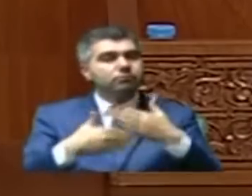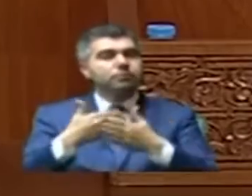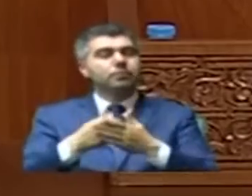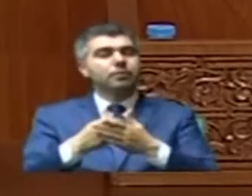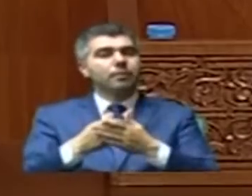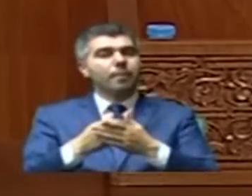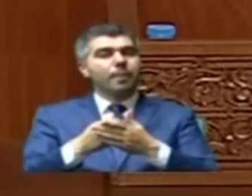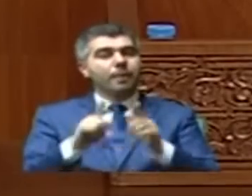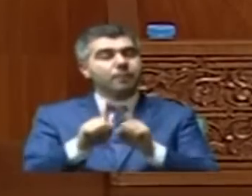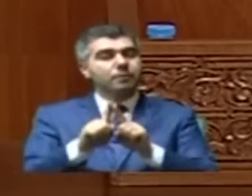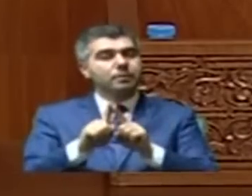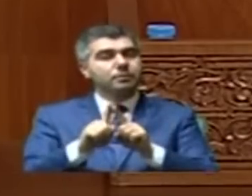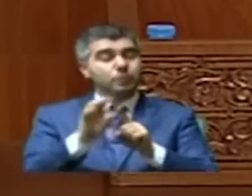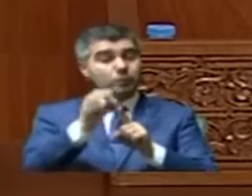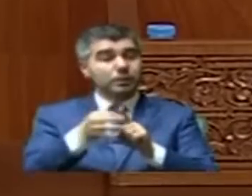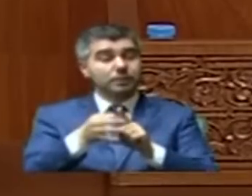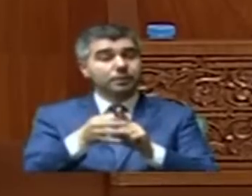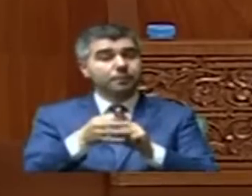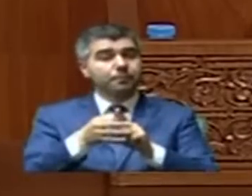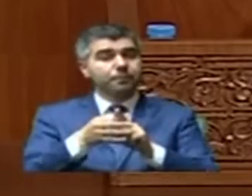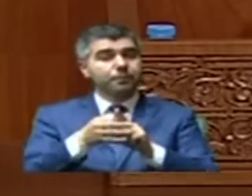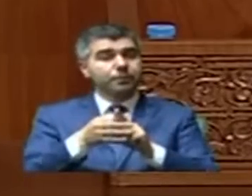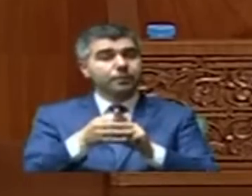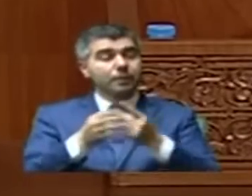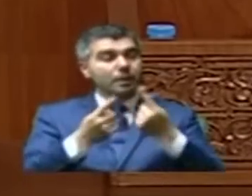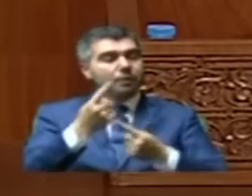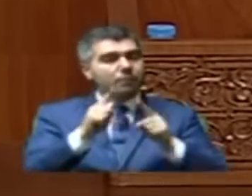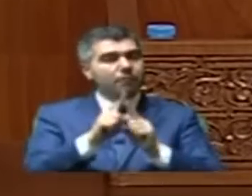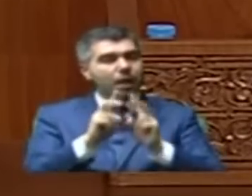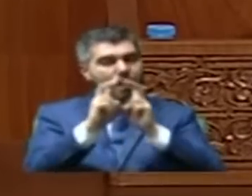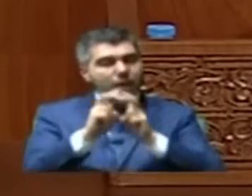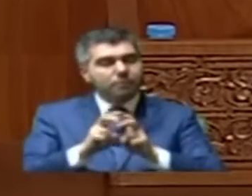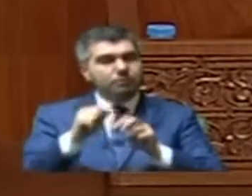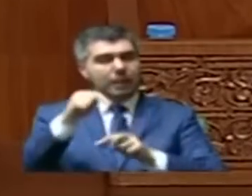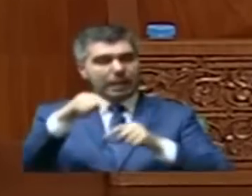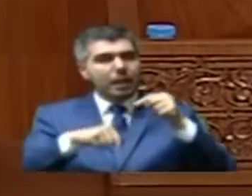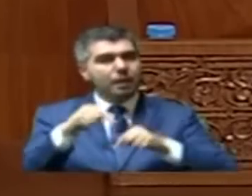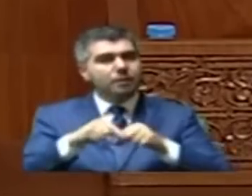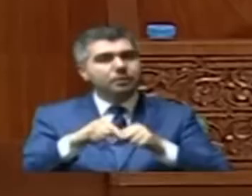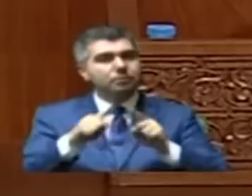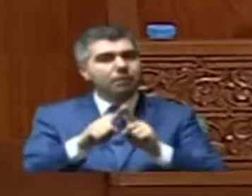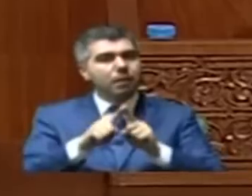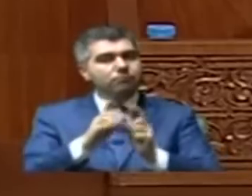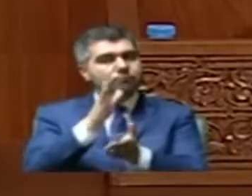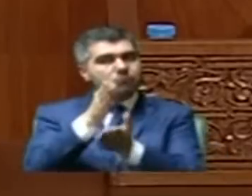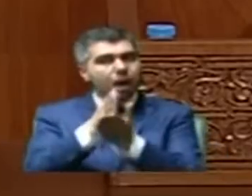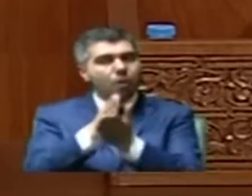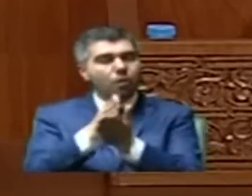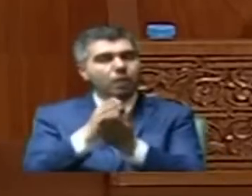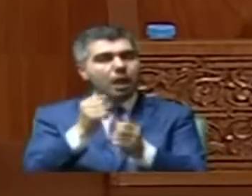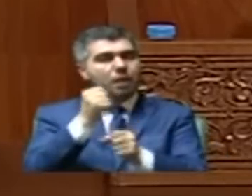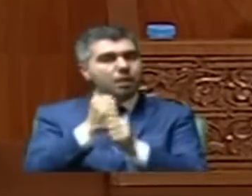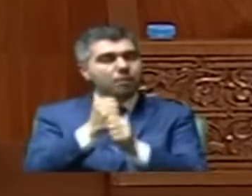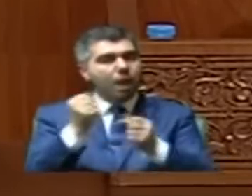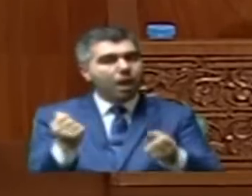امل مخصناش صحيح ان هناك نقص ولكن ال كاين الاراده القويه